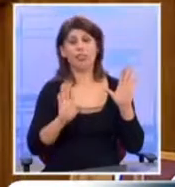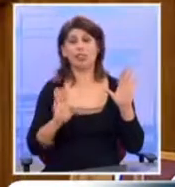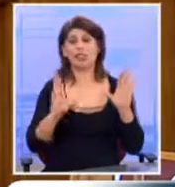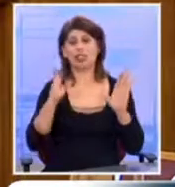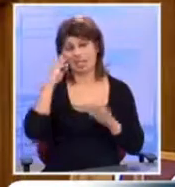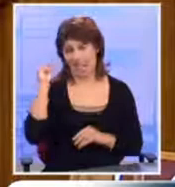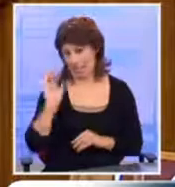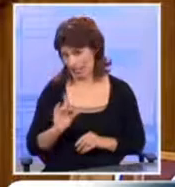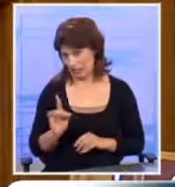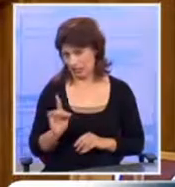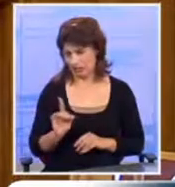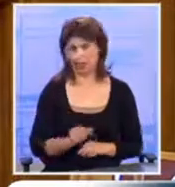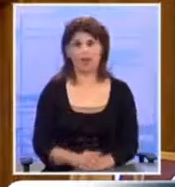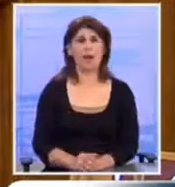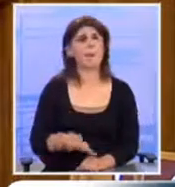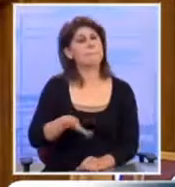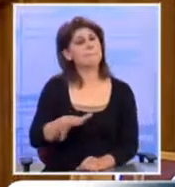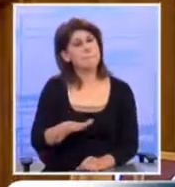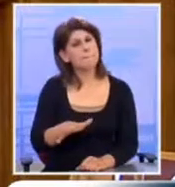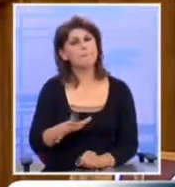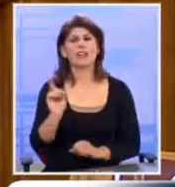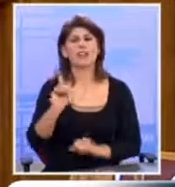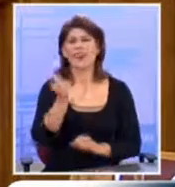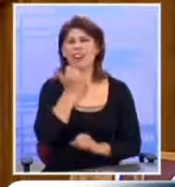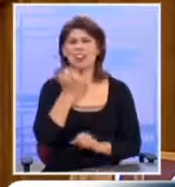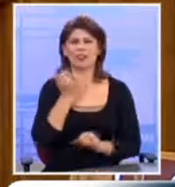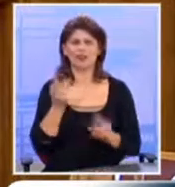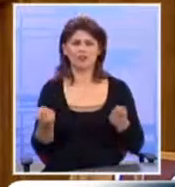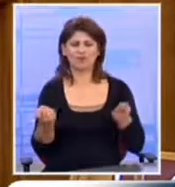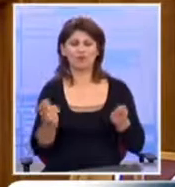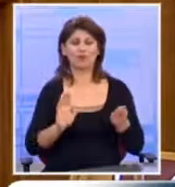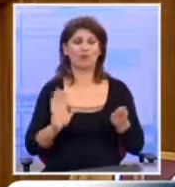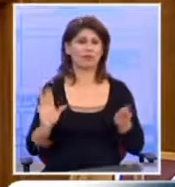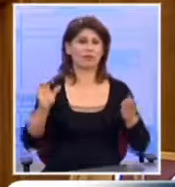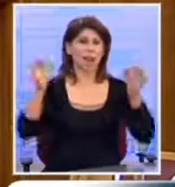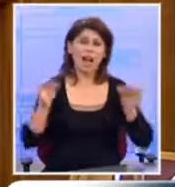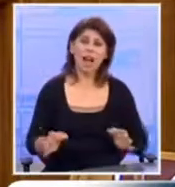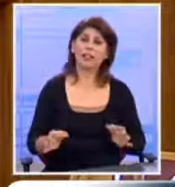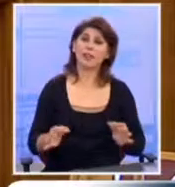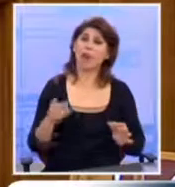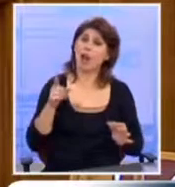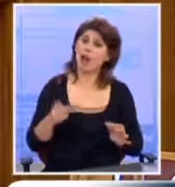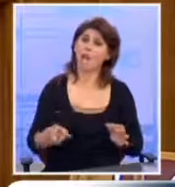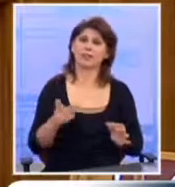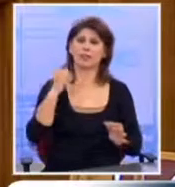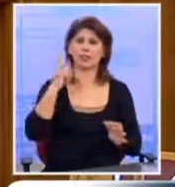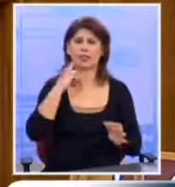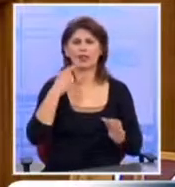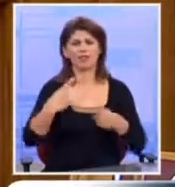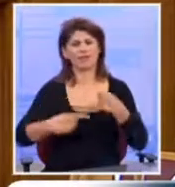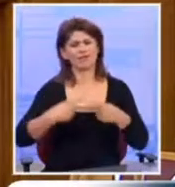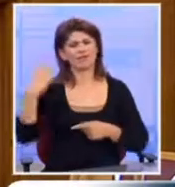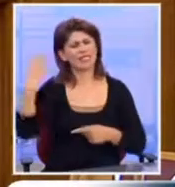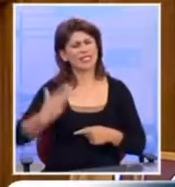παράληψη. Προφανώς και δεν πρόκειται για λάθος τακτική. Ακριβώς αυτή είναι η γνώριμη τακτική